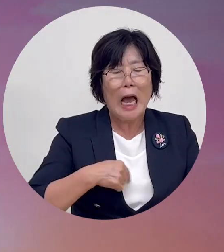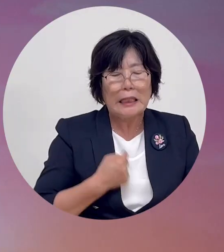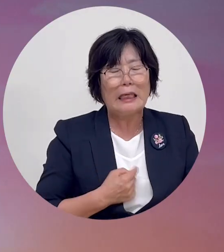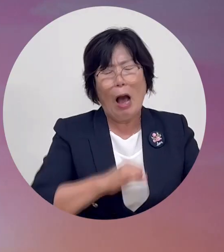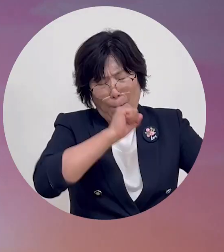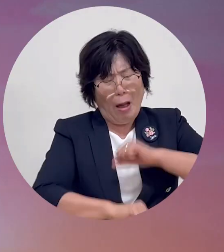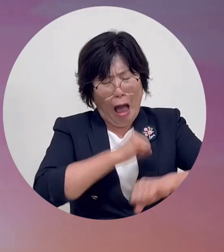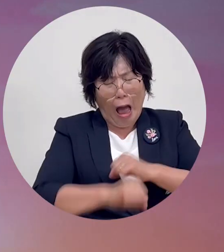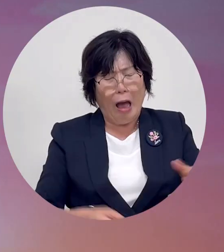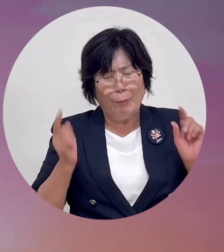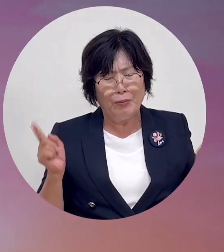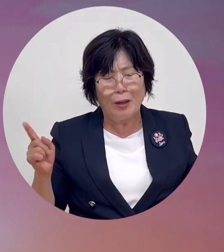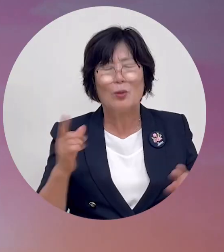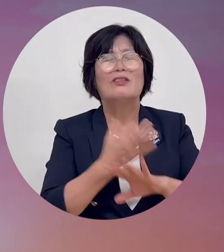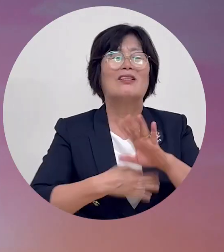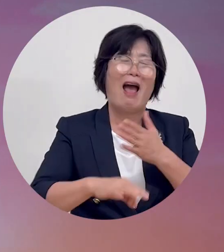살면